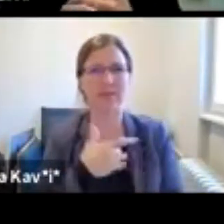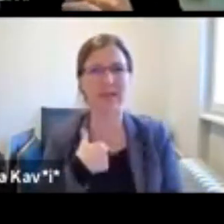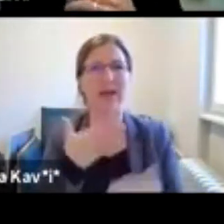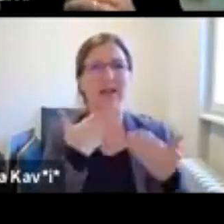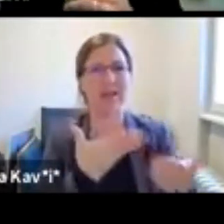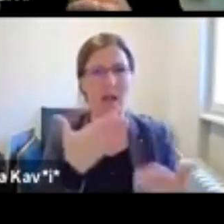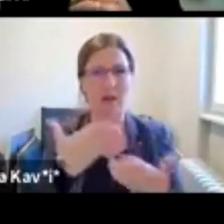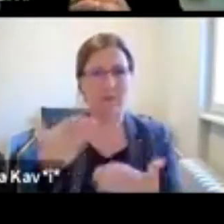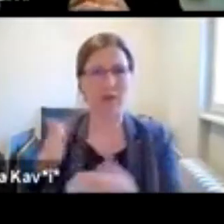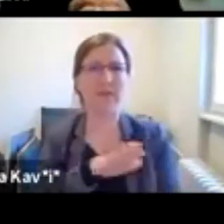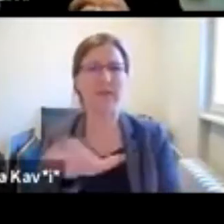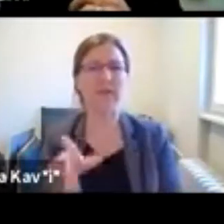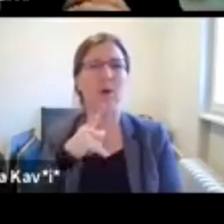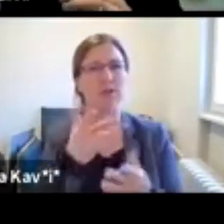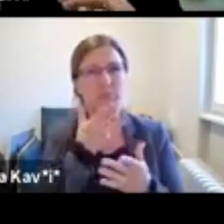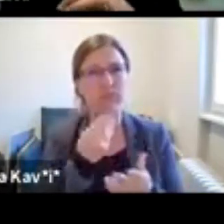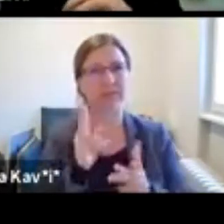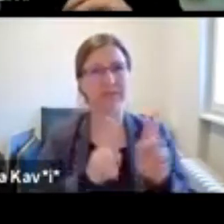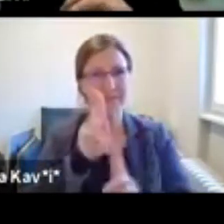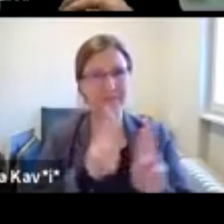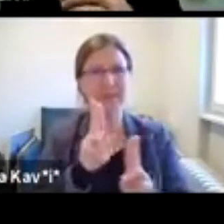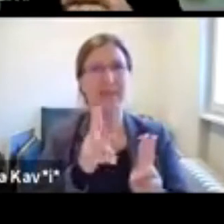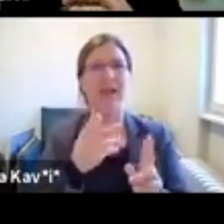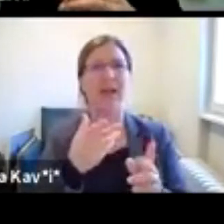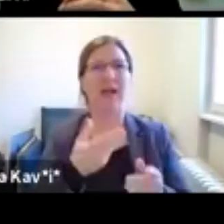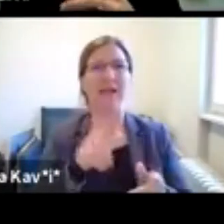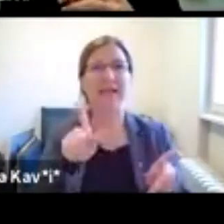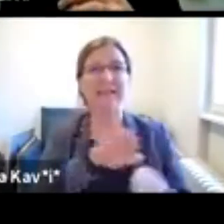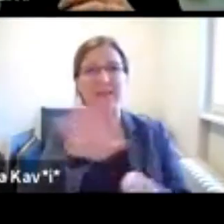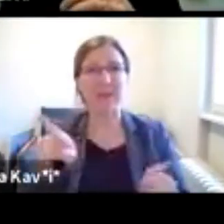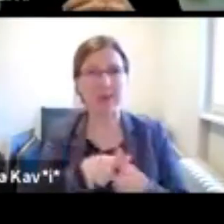aktivno sudjelovali i svima koji su preko društvenih mreža pratili